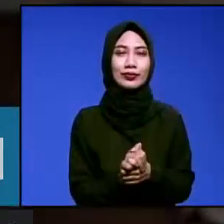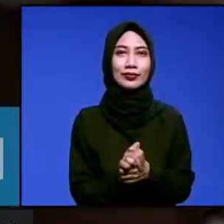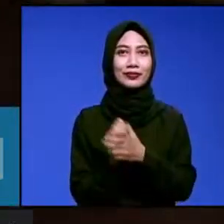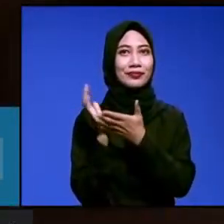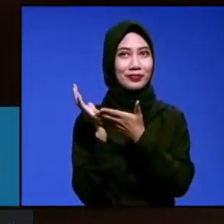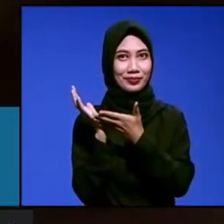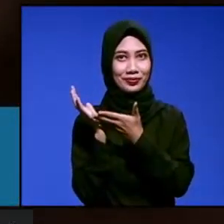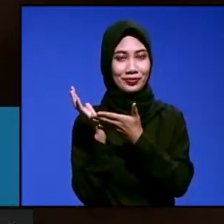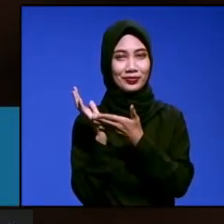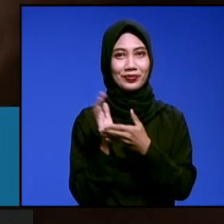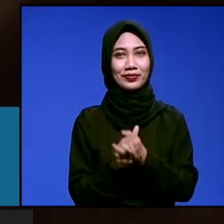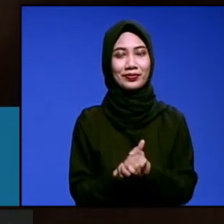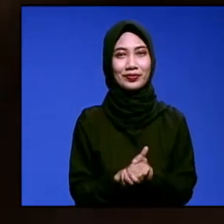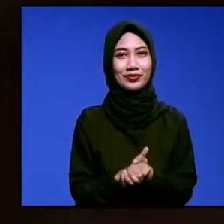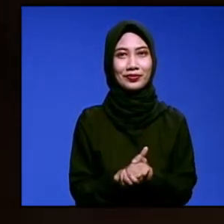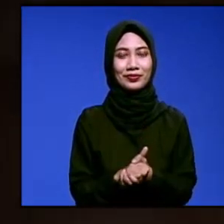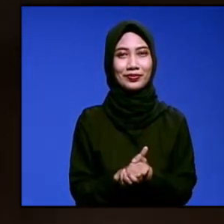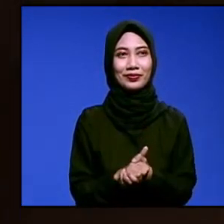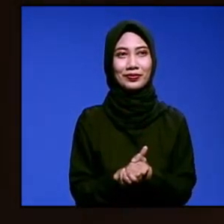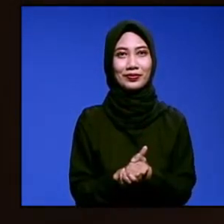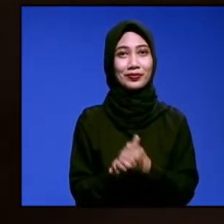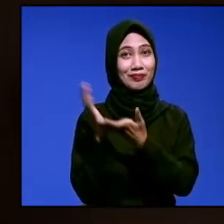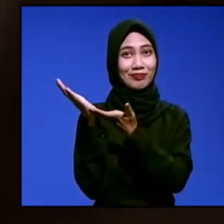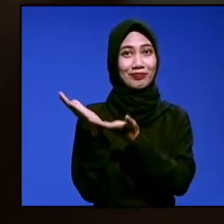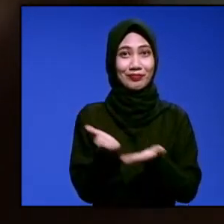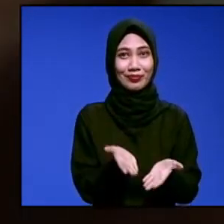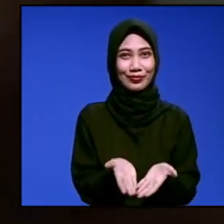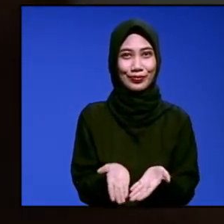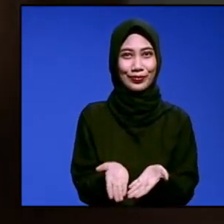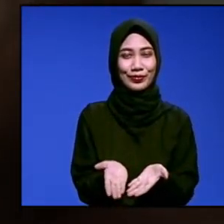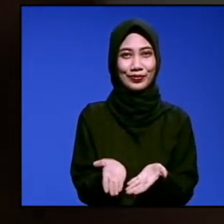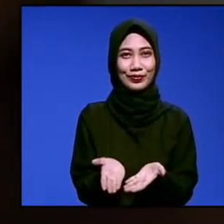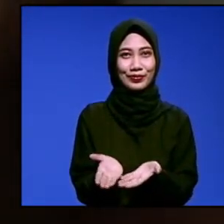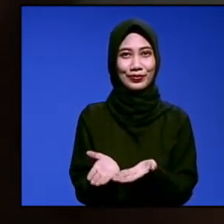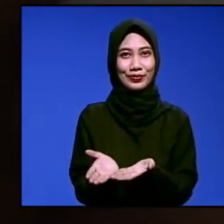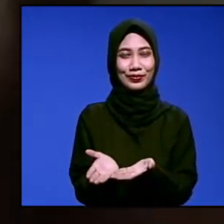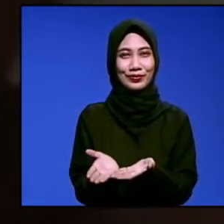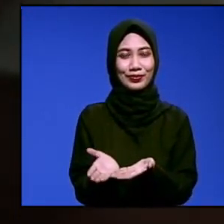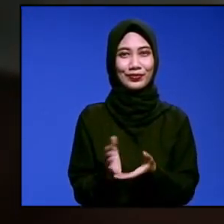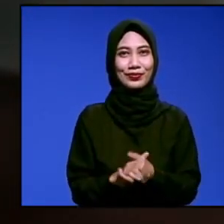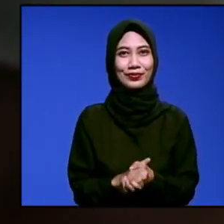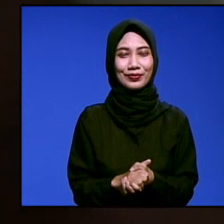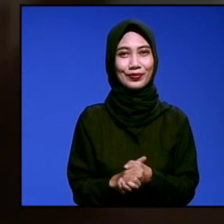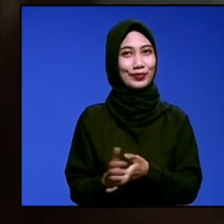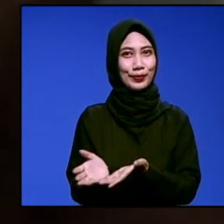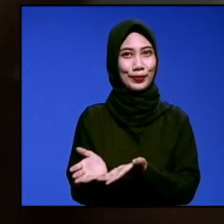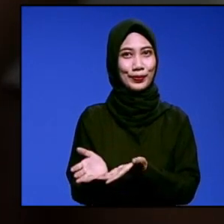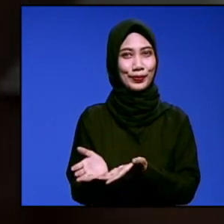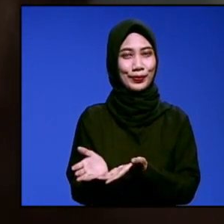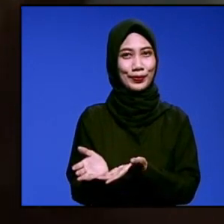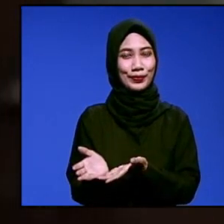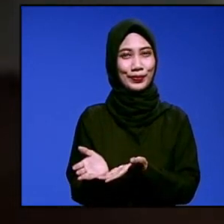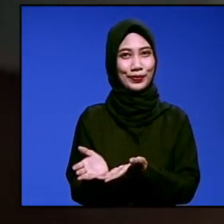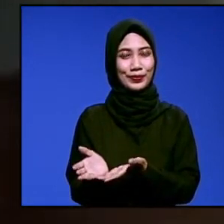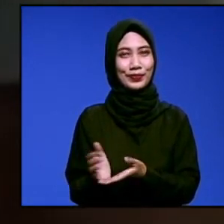ondok pamarentah Situbondo Kabupaten Situbondo sampun apareng bantuan